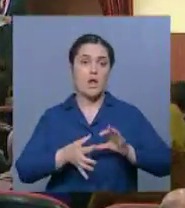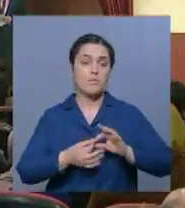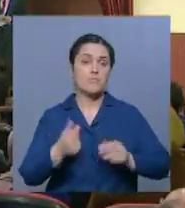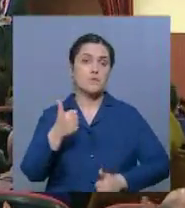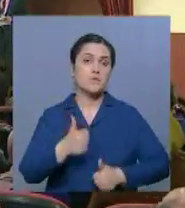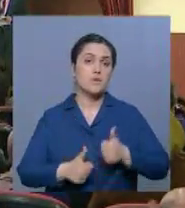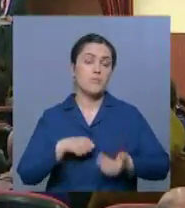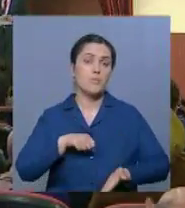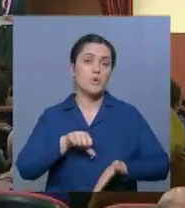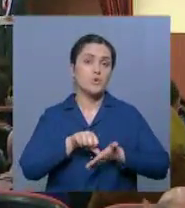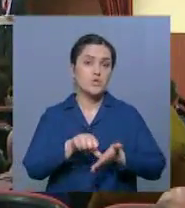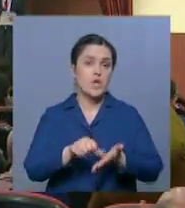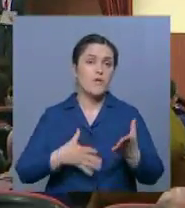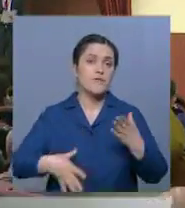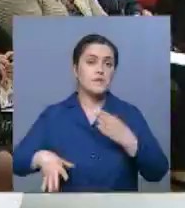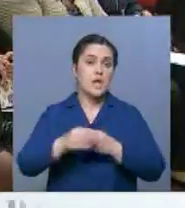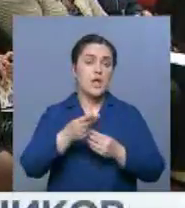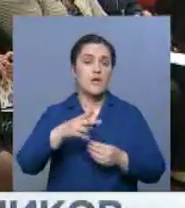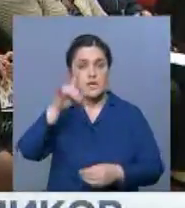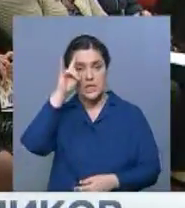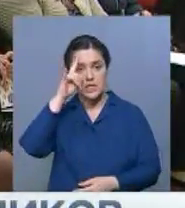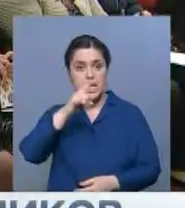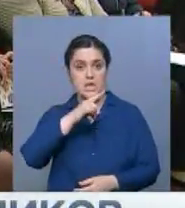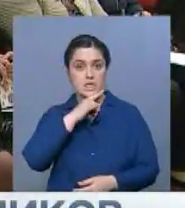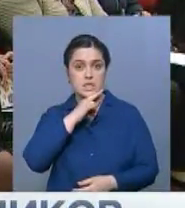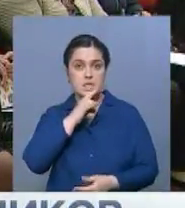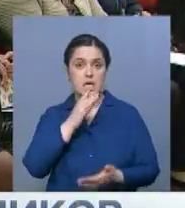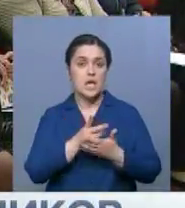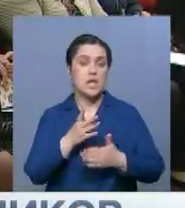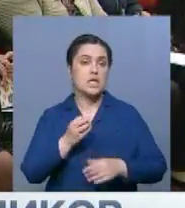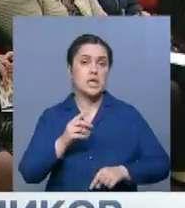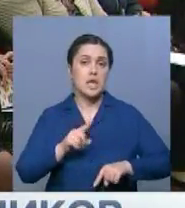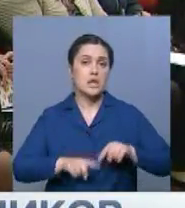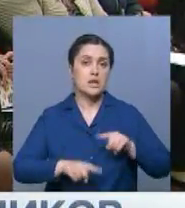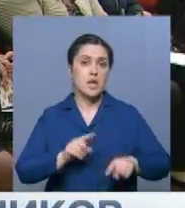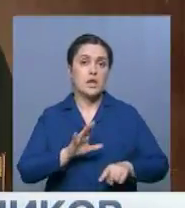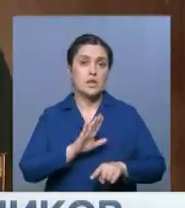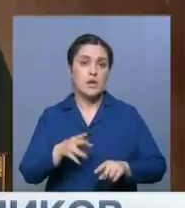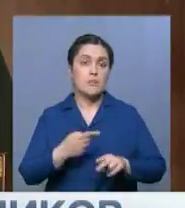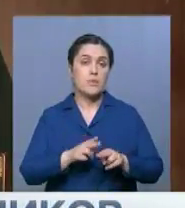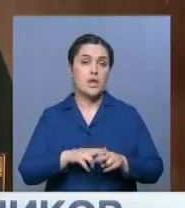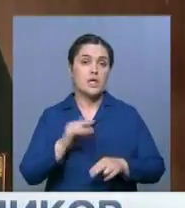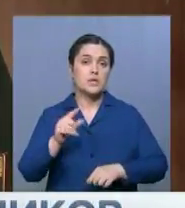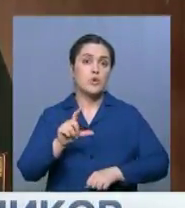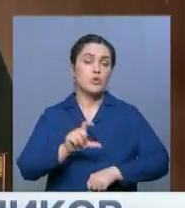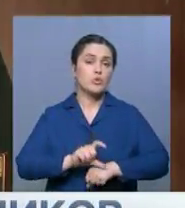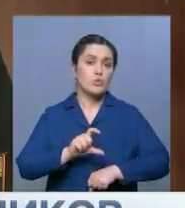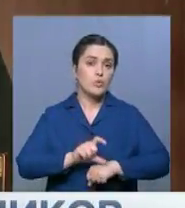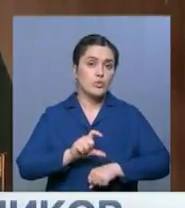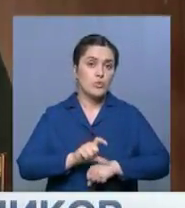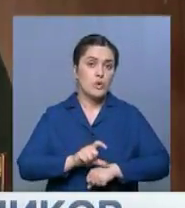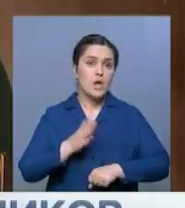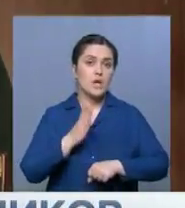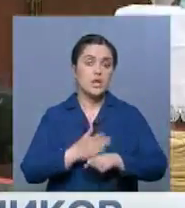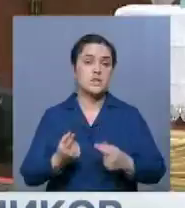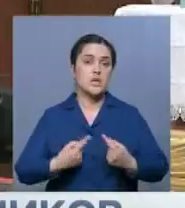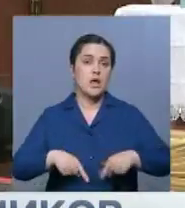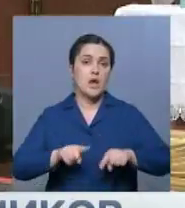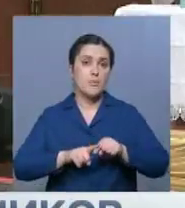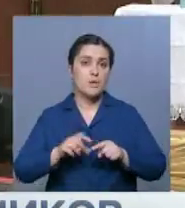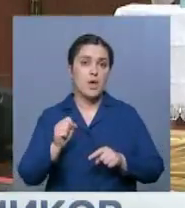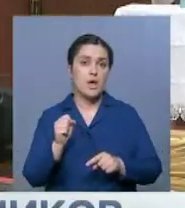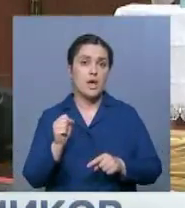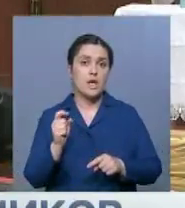В состязании могли принимать участие все, для кого казахский не является родным. Таким образом, организаторы из турецкого этнокультурного